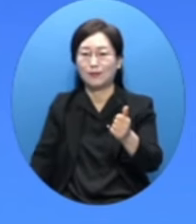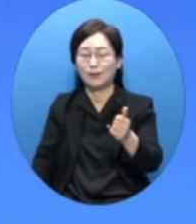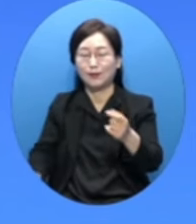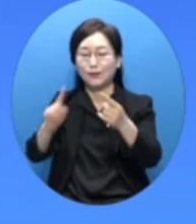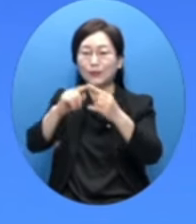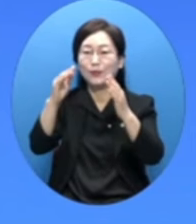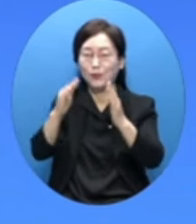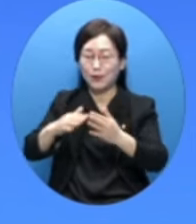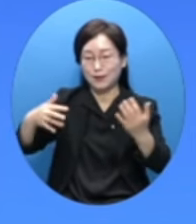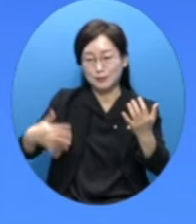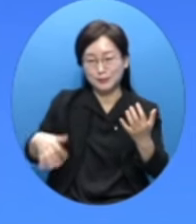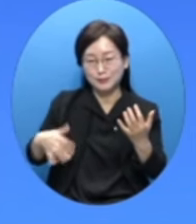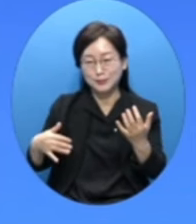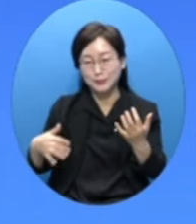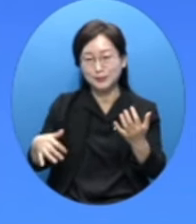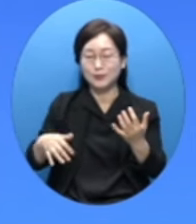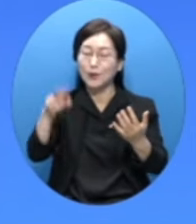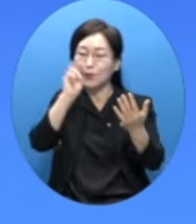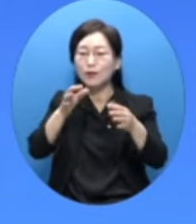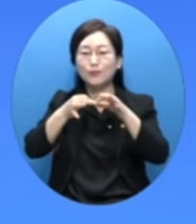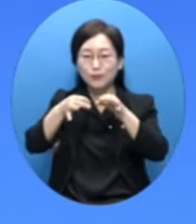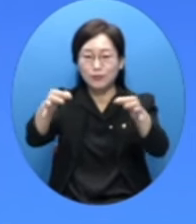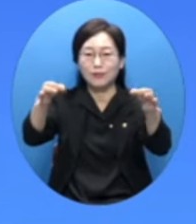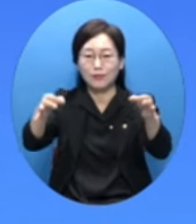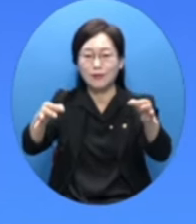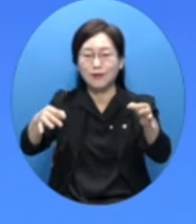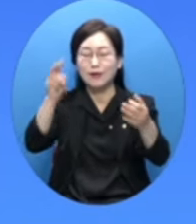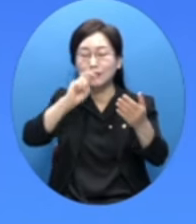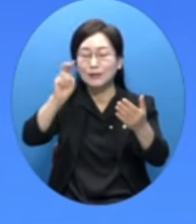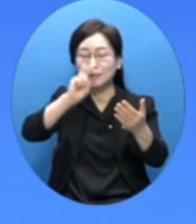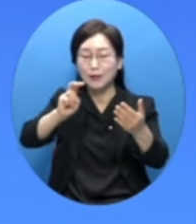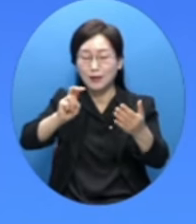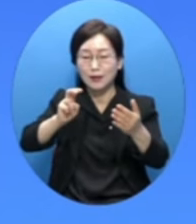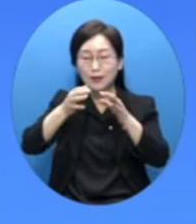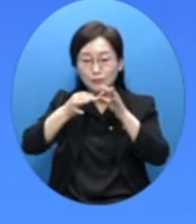교회에서 기타 치고 노래를 부르면서 그가 음악을 하다가